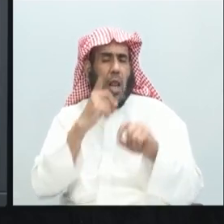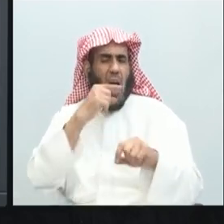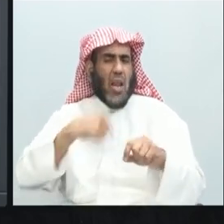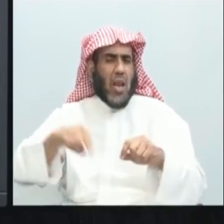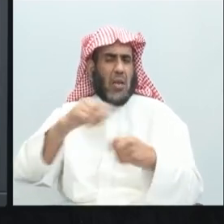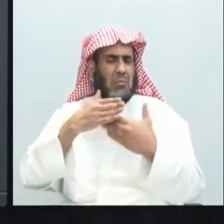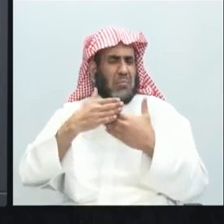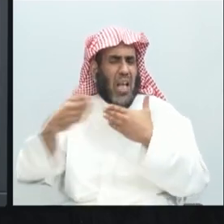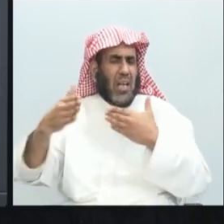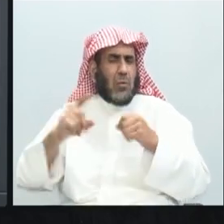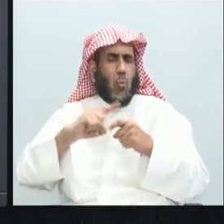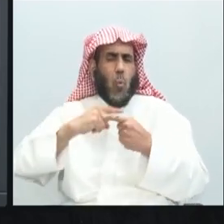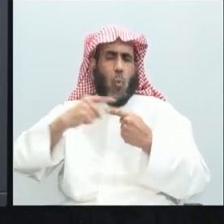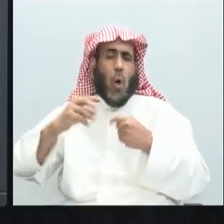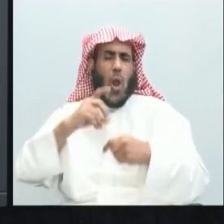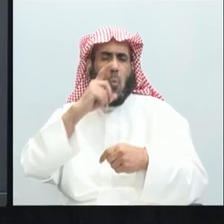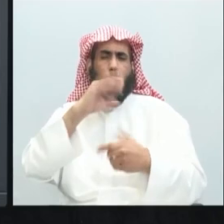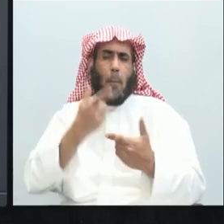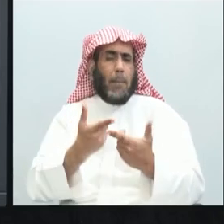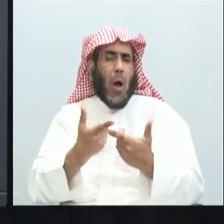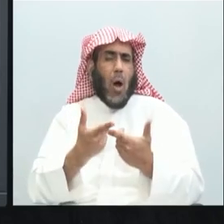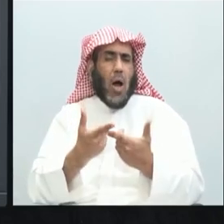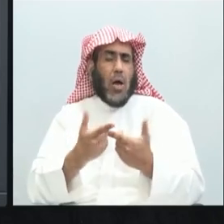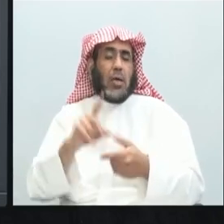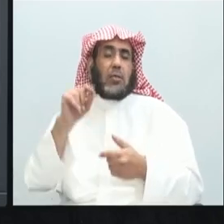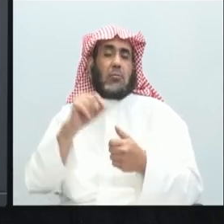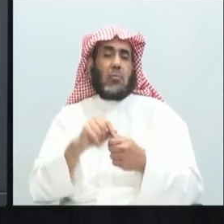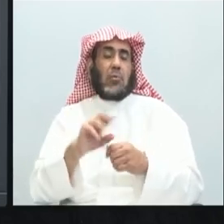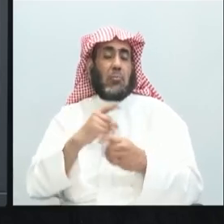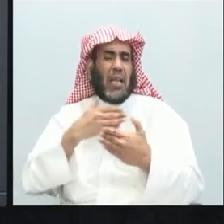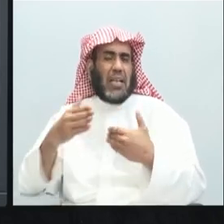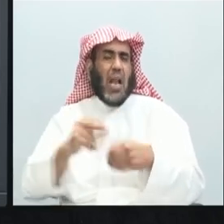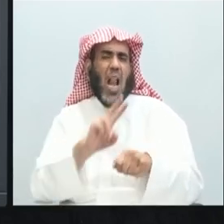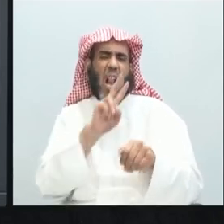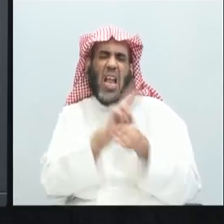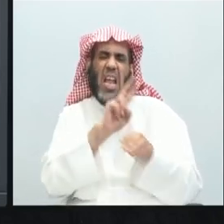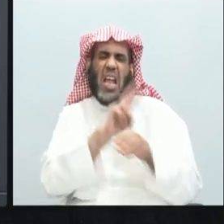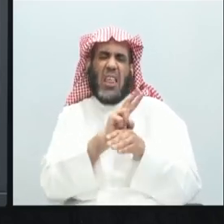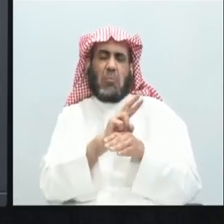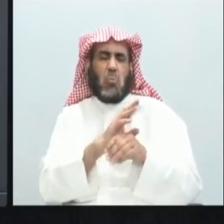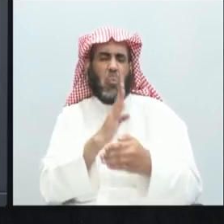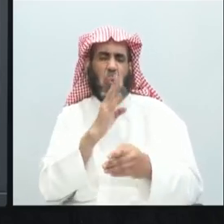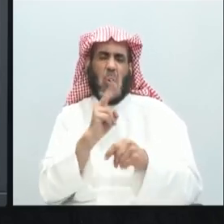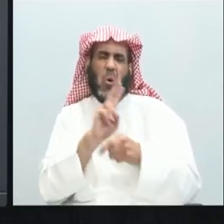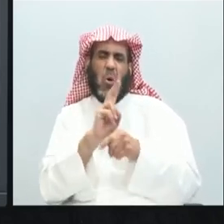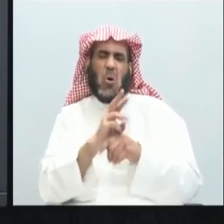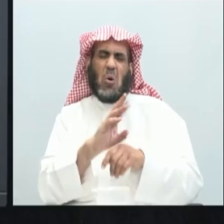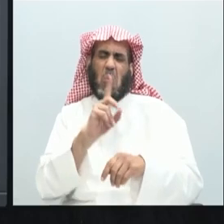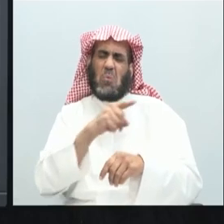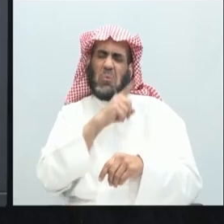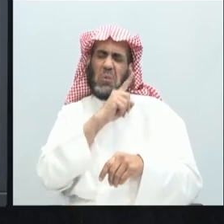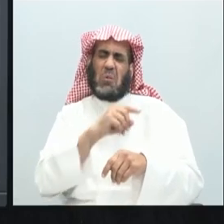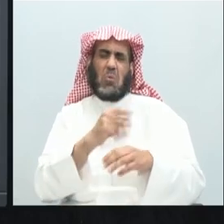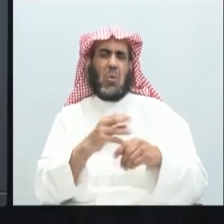اننا نبتعد كل البعد عن امر ما هو احسنتم نبتعد عن الكذب ونتقي الكذب وهو خصله من قسم